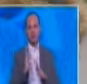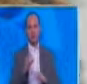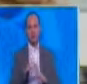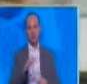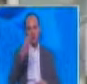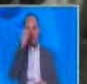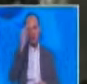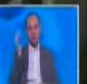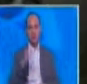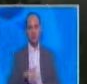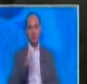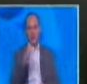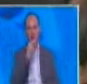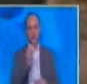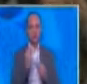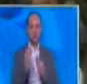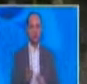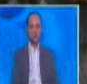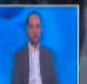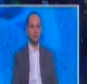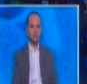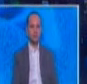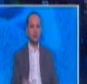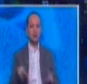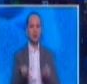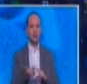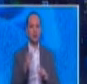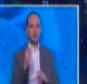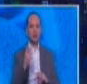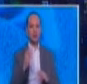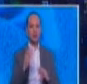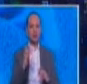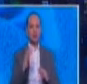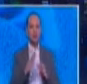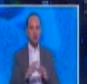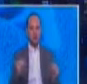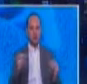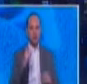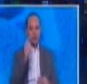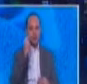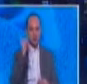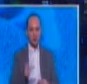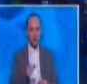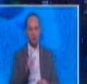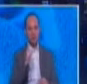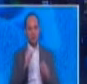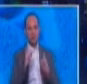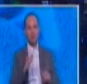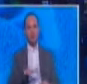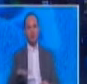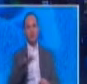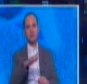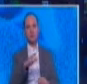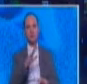için hastaneye gelme imkanları veriliyor. Evet, peki kanser hastalığını geçirmiş de olsa bir kişi ama aslında bu dönemde